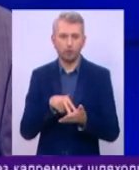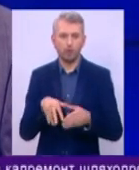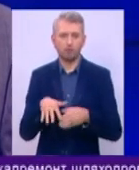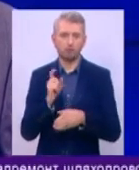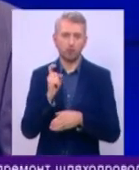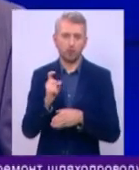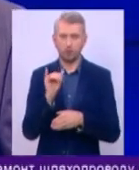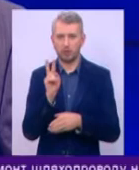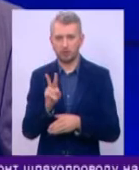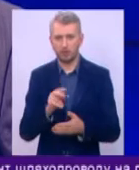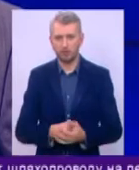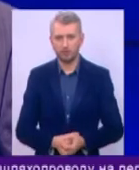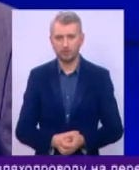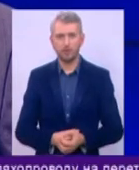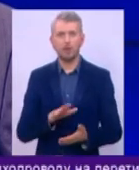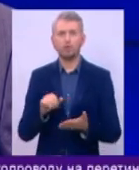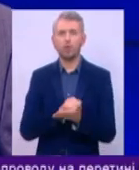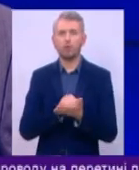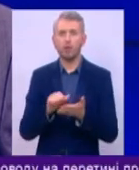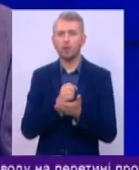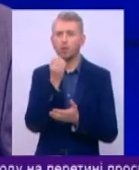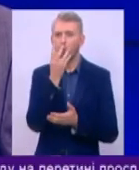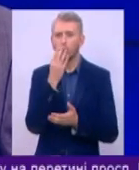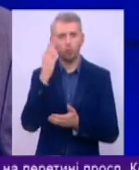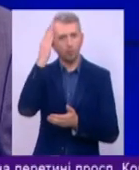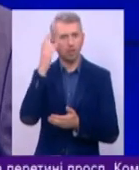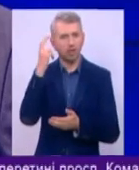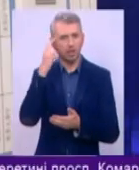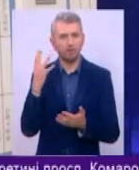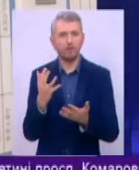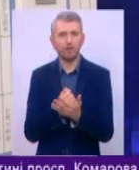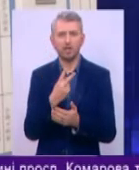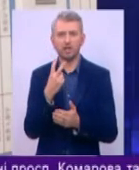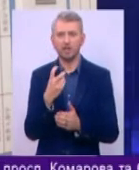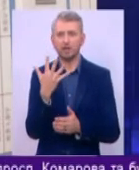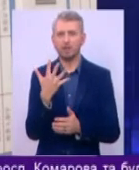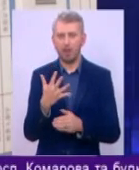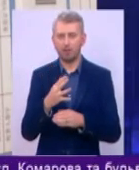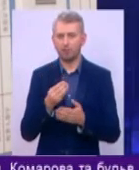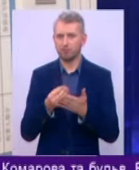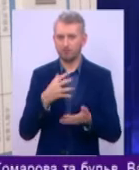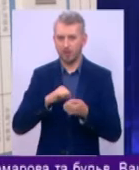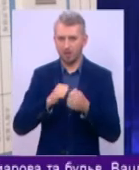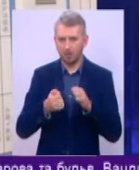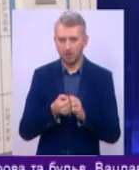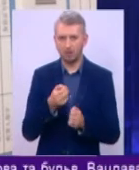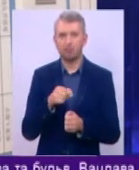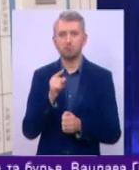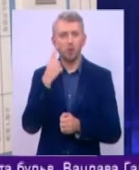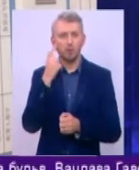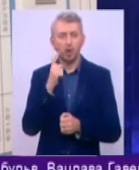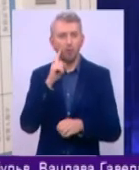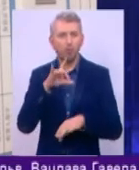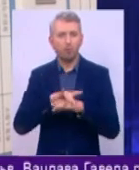транспорт. У документах із Гонконгу митники Києва виявили 205 діамантів. У ДФС повідомляють, що